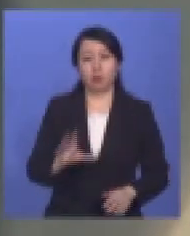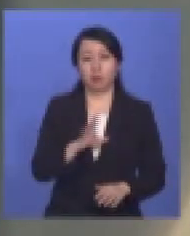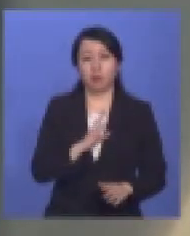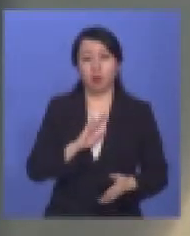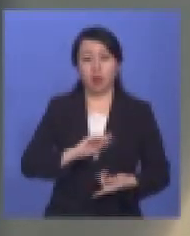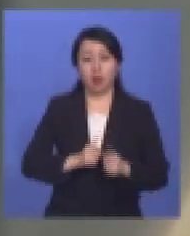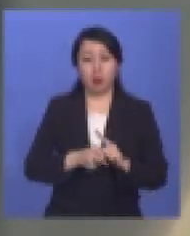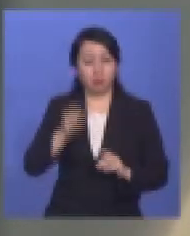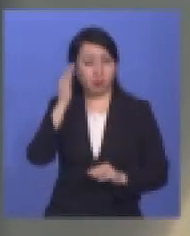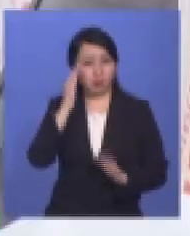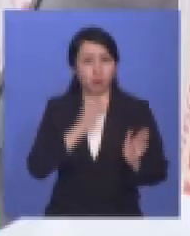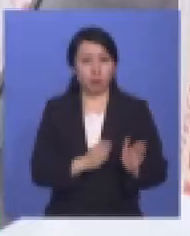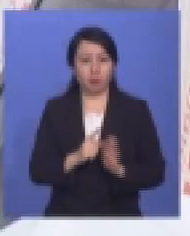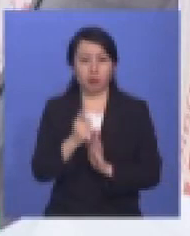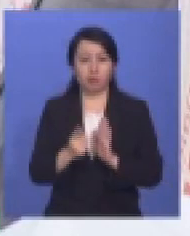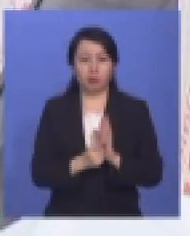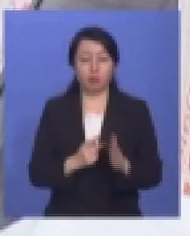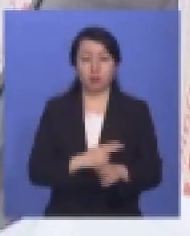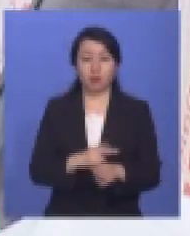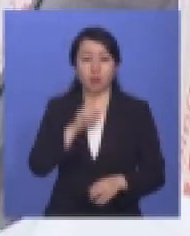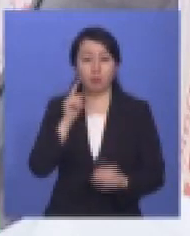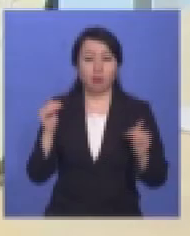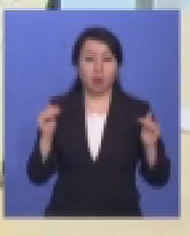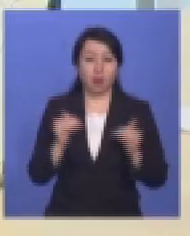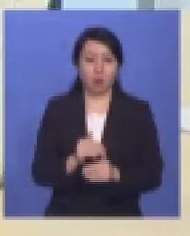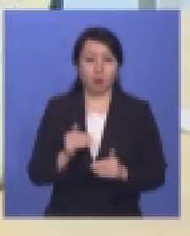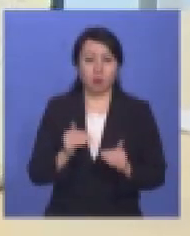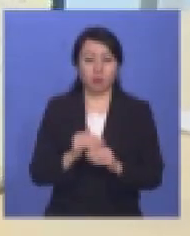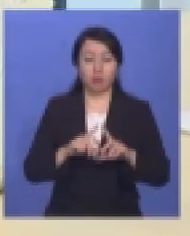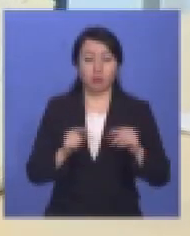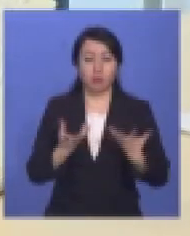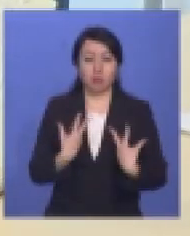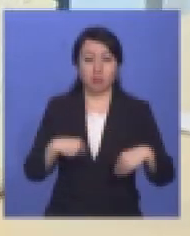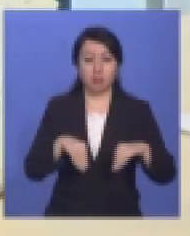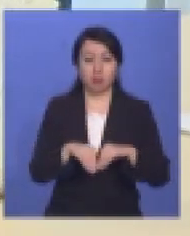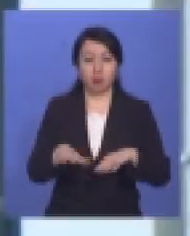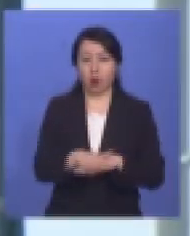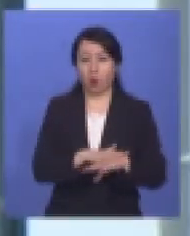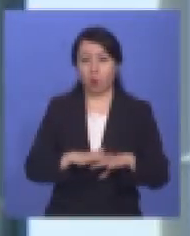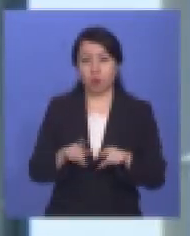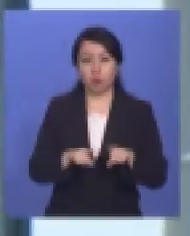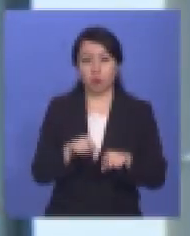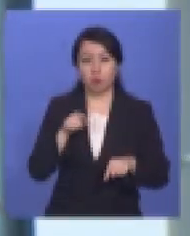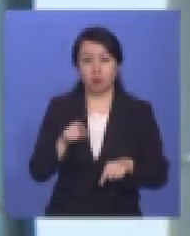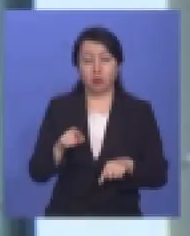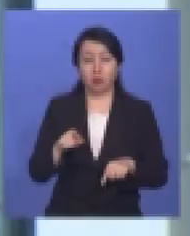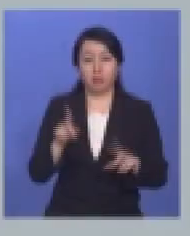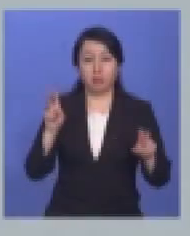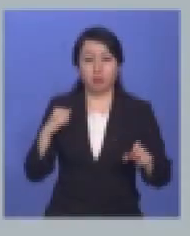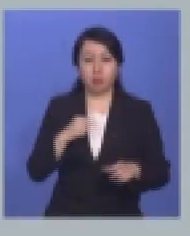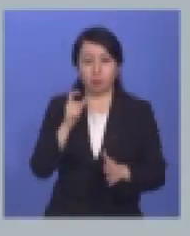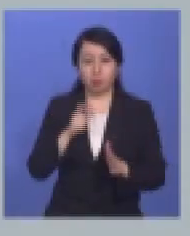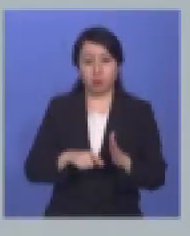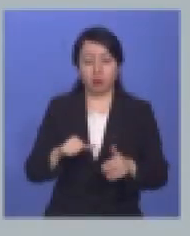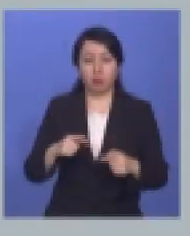обмен мнениями по ряду вопросов – воспитание молодежи, укрепление института семьи и общества, а также тем самоубийств и борьбы с